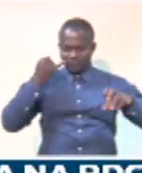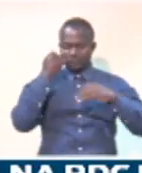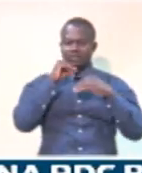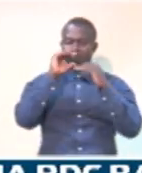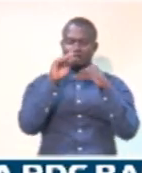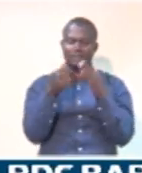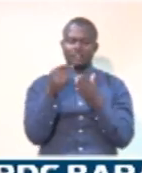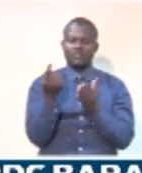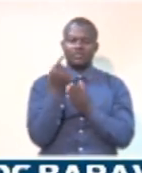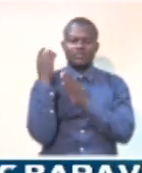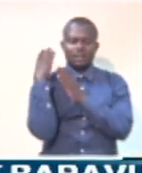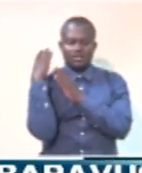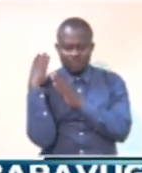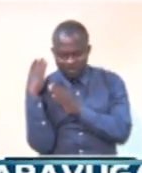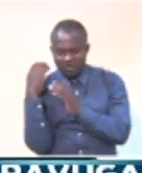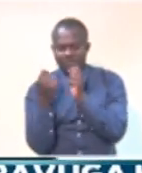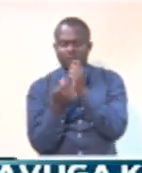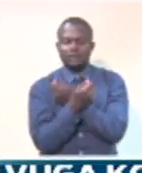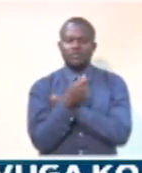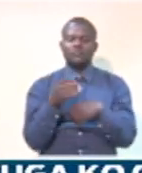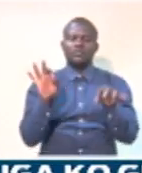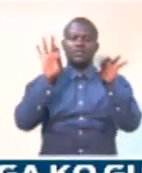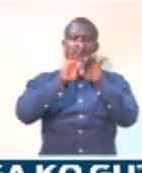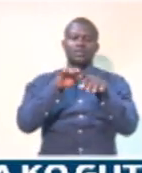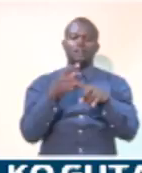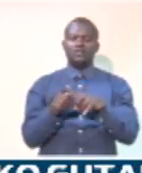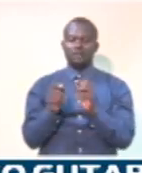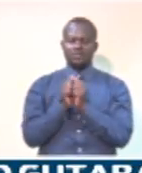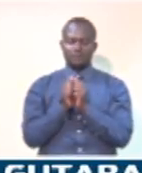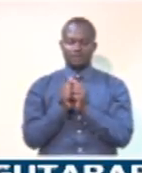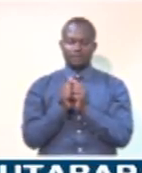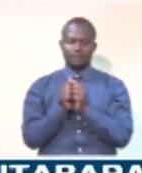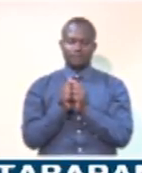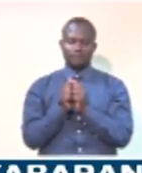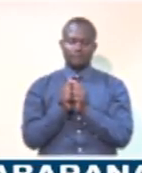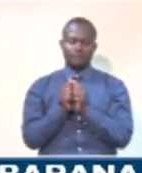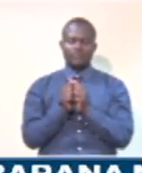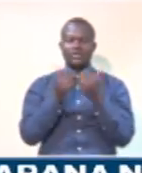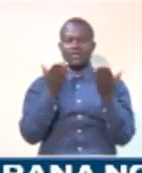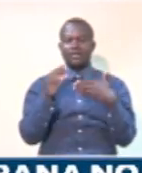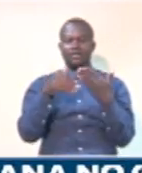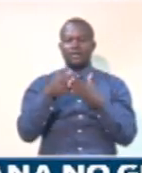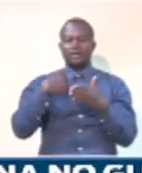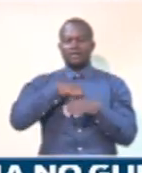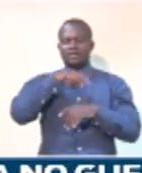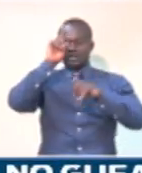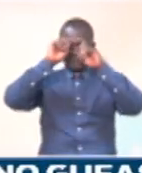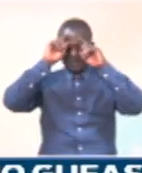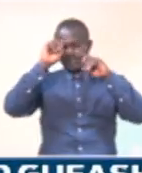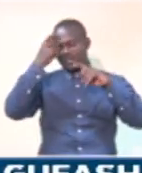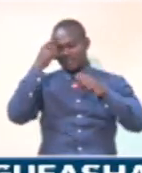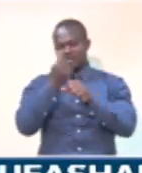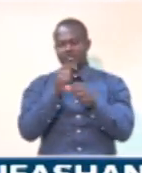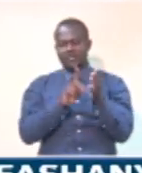wakwitwaza izo mpinduka ku biciro bimwe na bimwe bakabaza mu biciro muri rusange. Aha rero umuntu ashobora kwibaza ati leta irakora